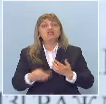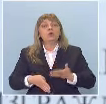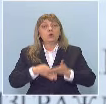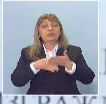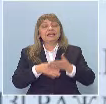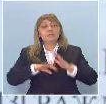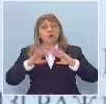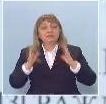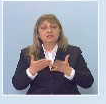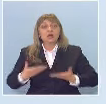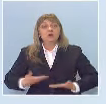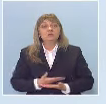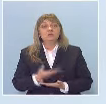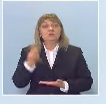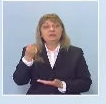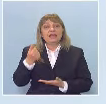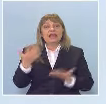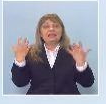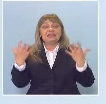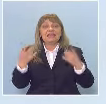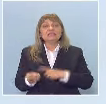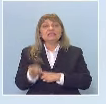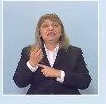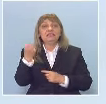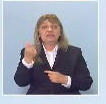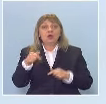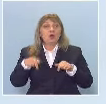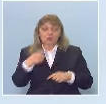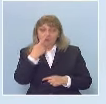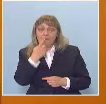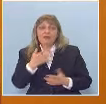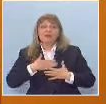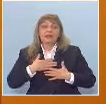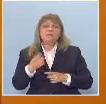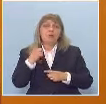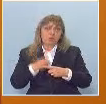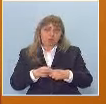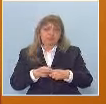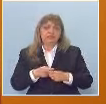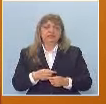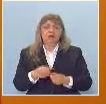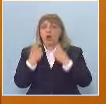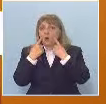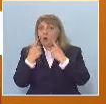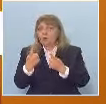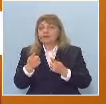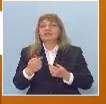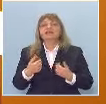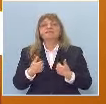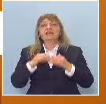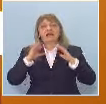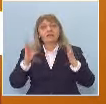Необходимата сума за паметника е 10 000 лева, а до момента са събрани почти половината. Обърнахме се към всички бивши